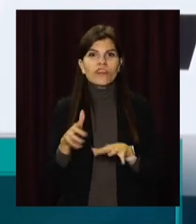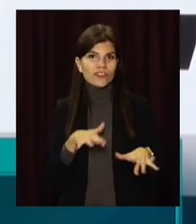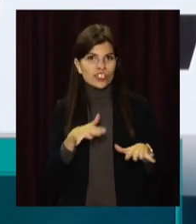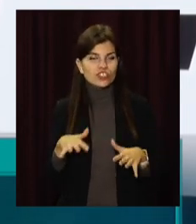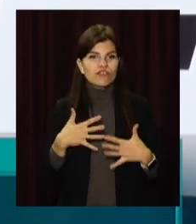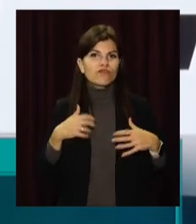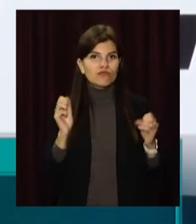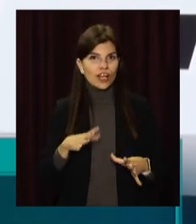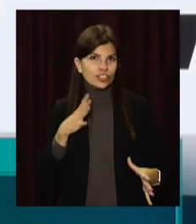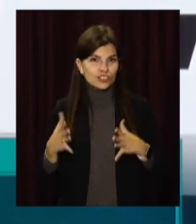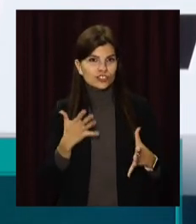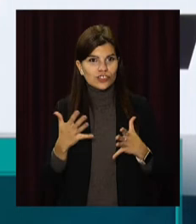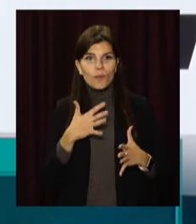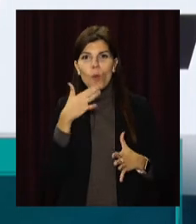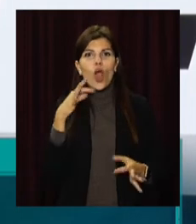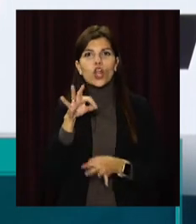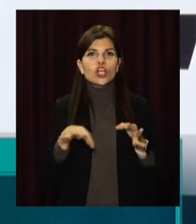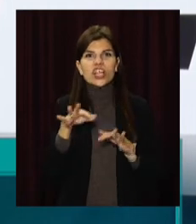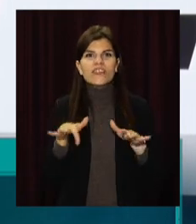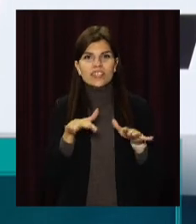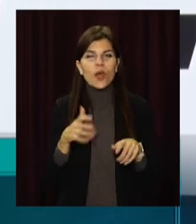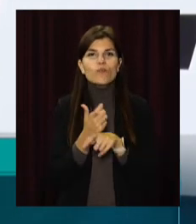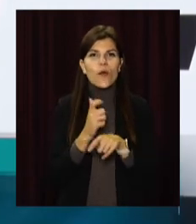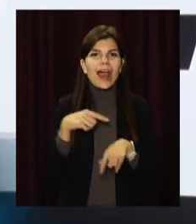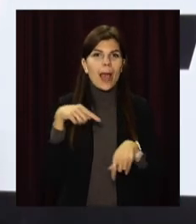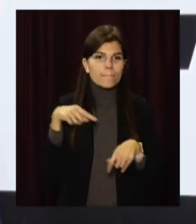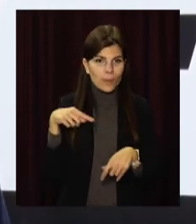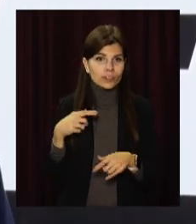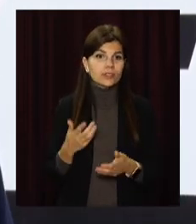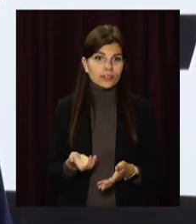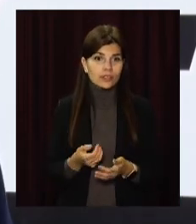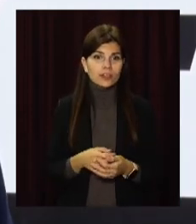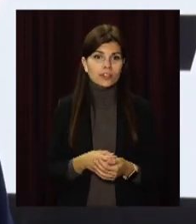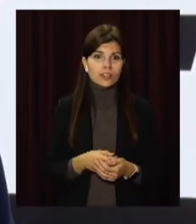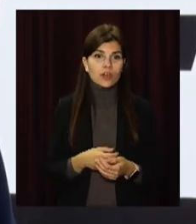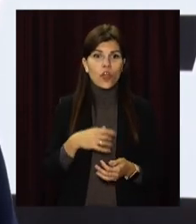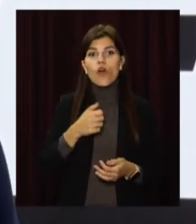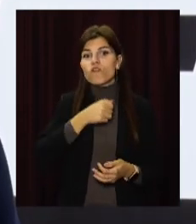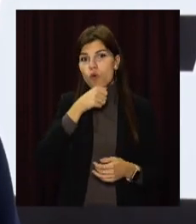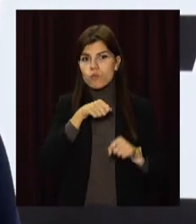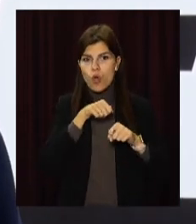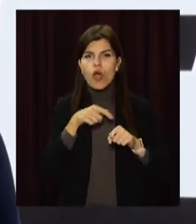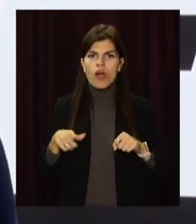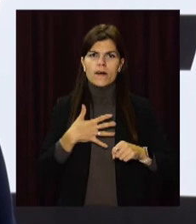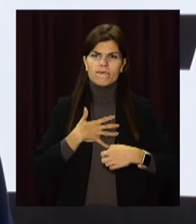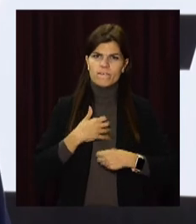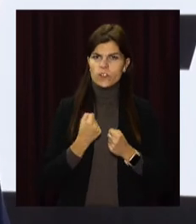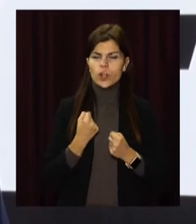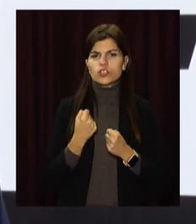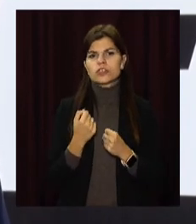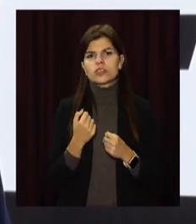более, делают много лишних движений, более эмоциональные в плане. А взрослый бокс, он более сдержанный,